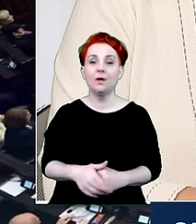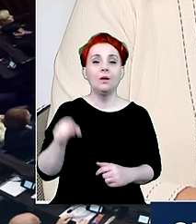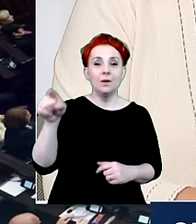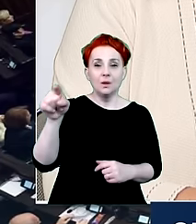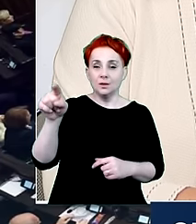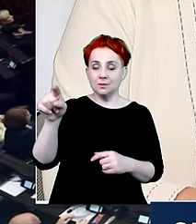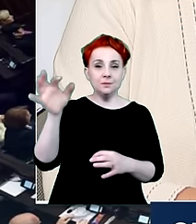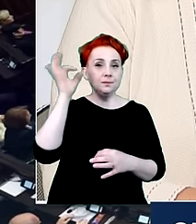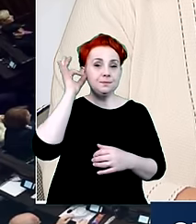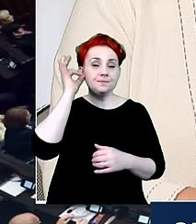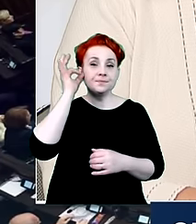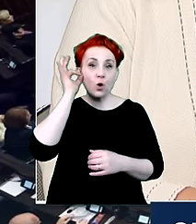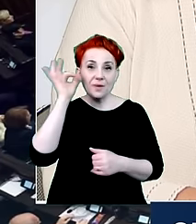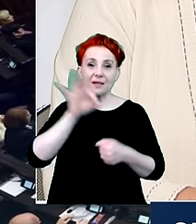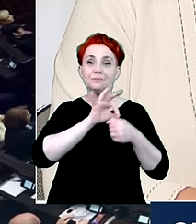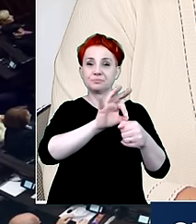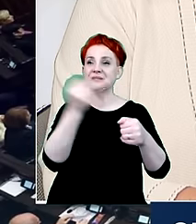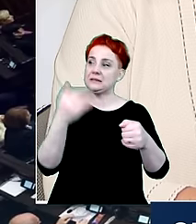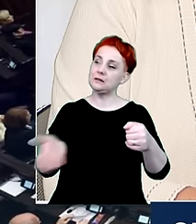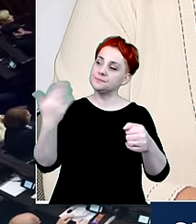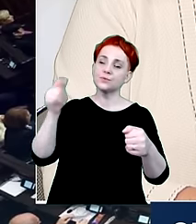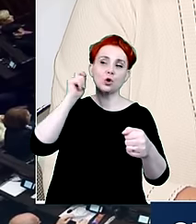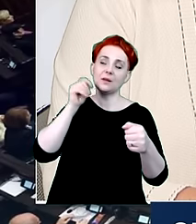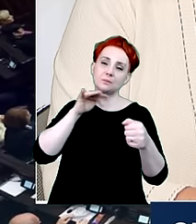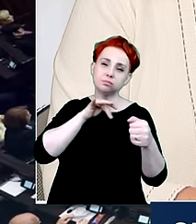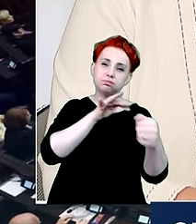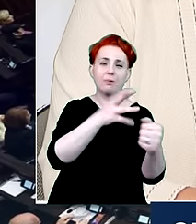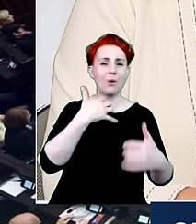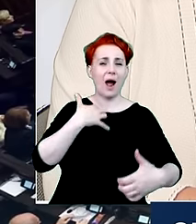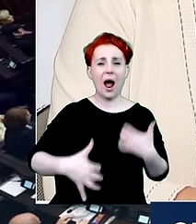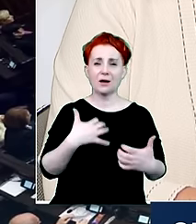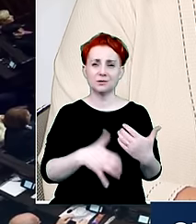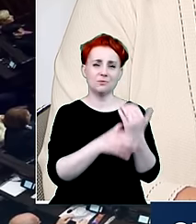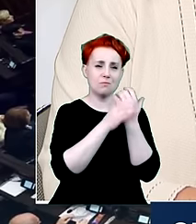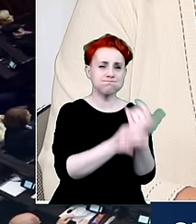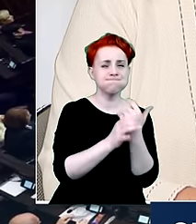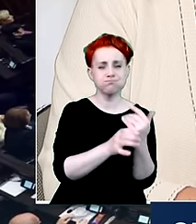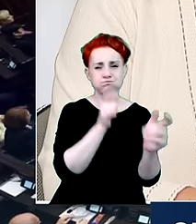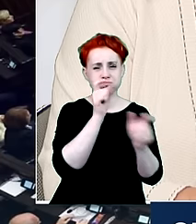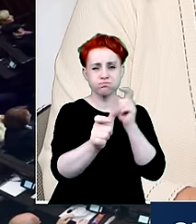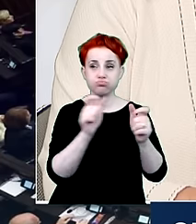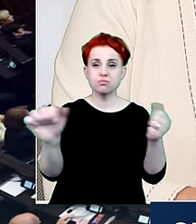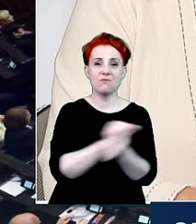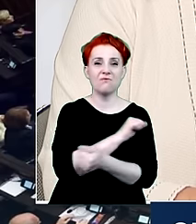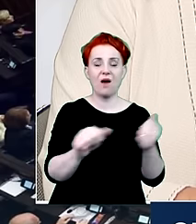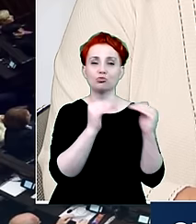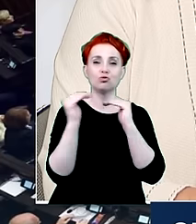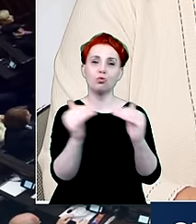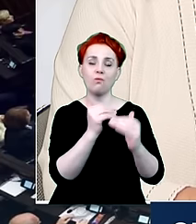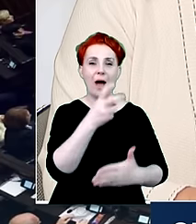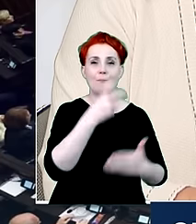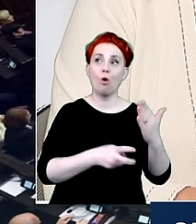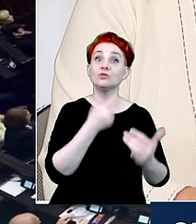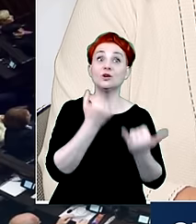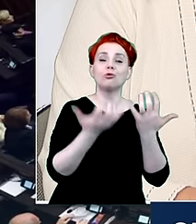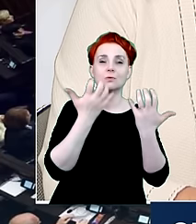ulice polskich miast inne kobiety, była agresywna, wulgarna i która walczy o również aborcję na życzenie. Marta Lempart,